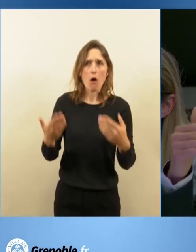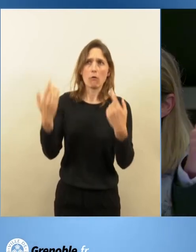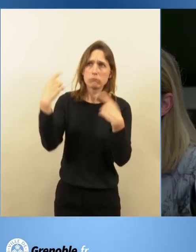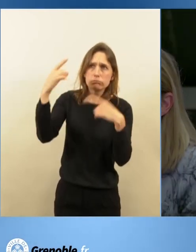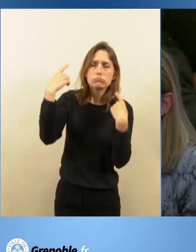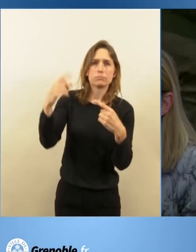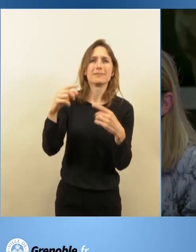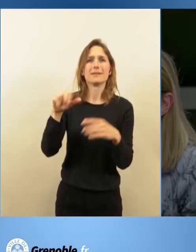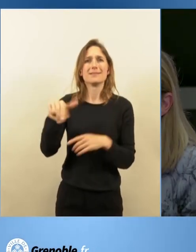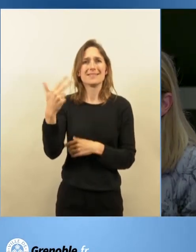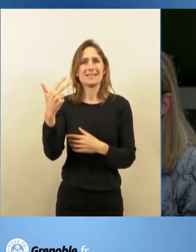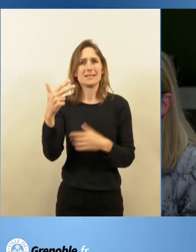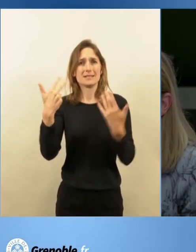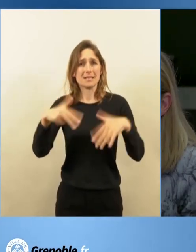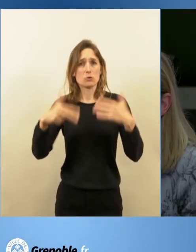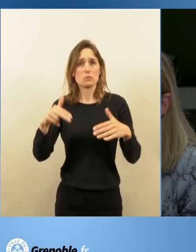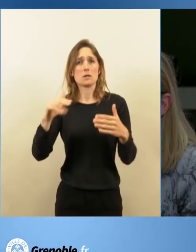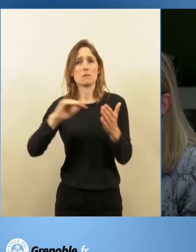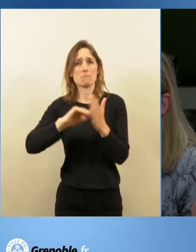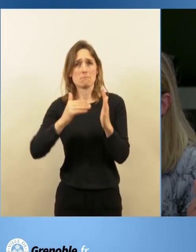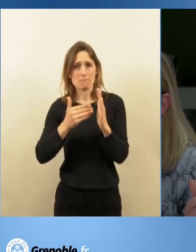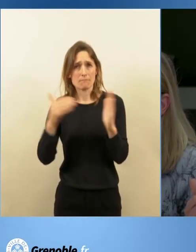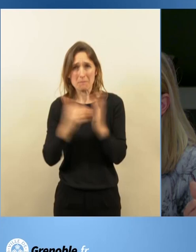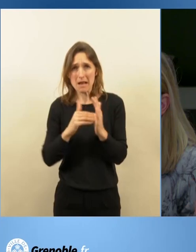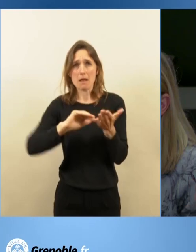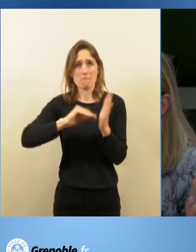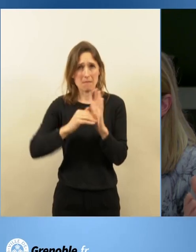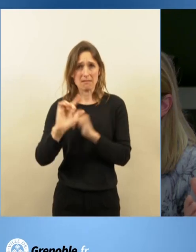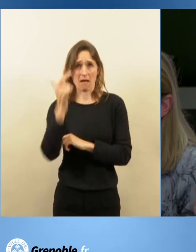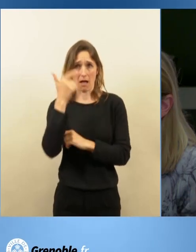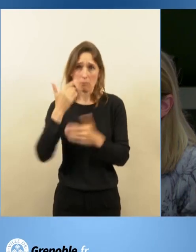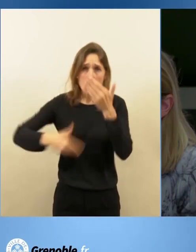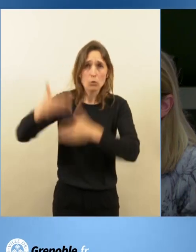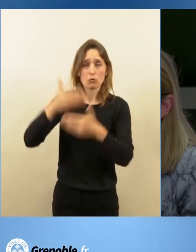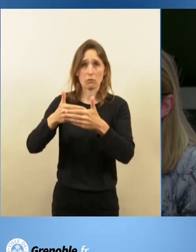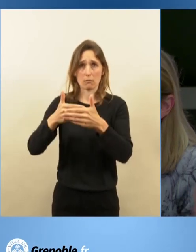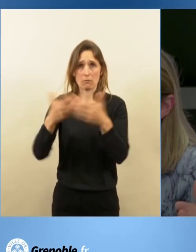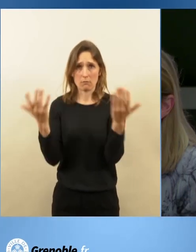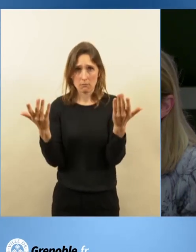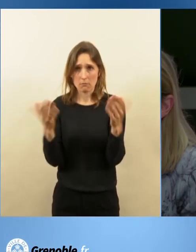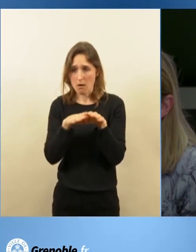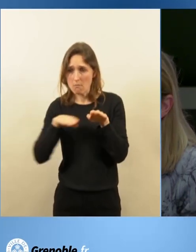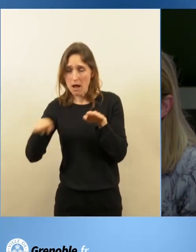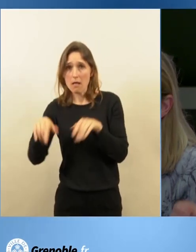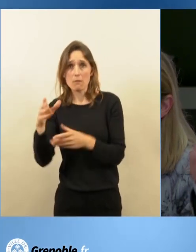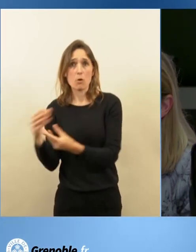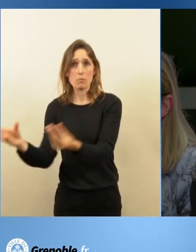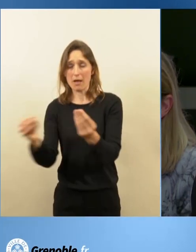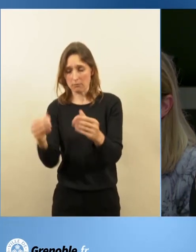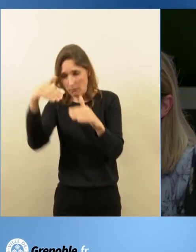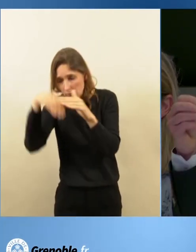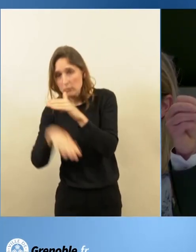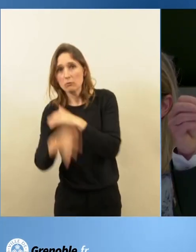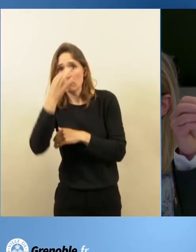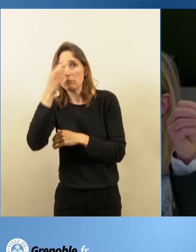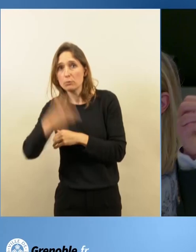en pleurant en parallèle sur les habitants installés sous les sources de pollution à partir de